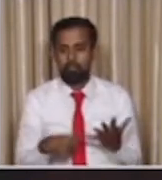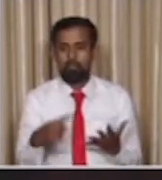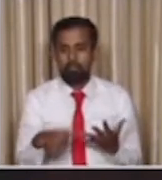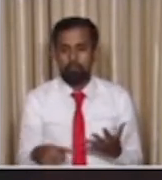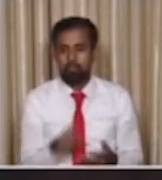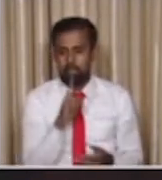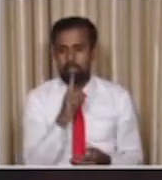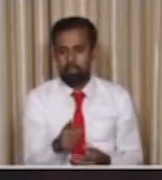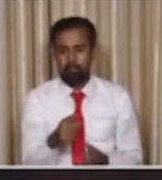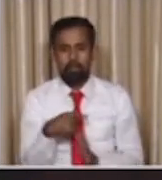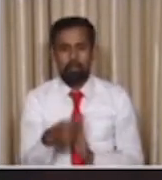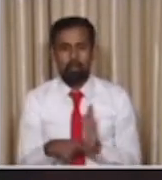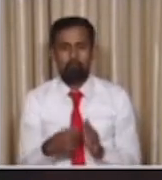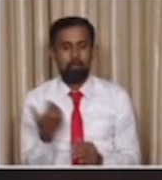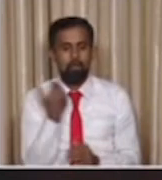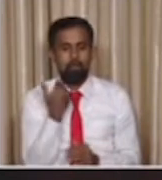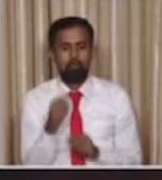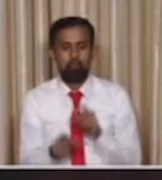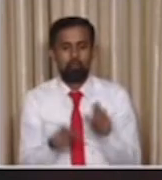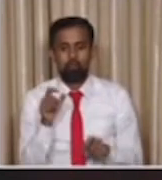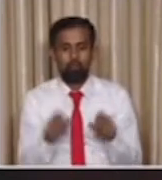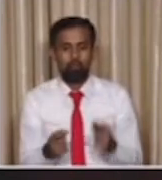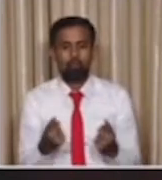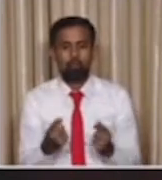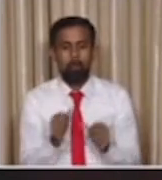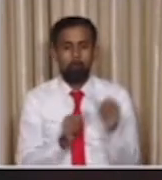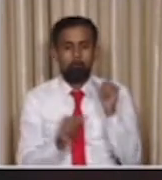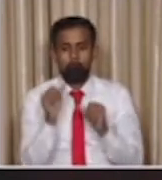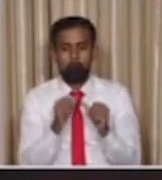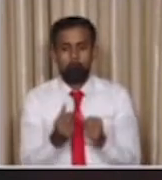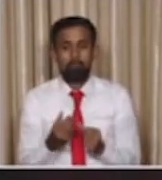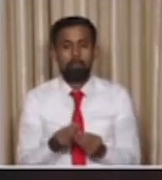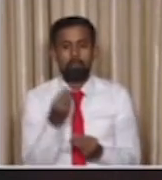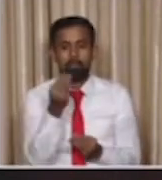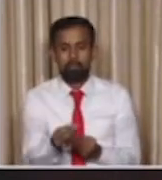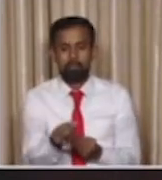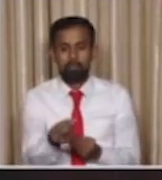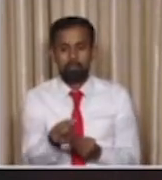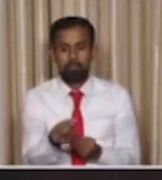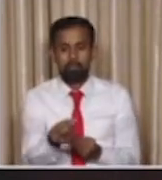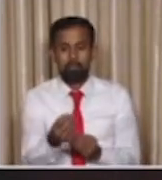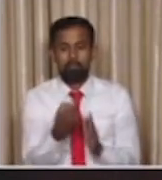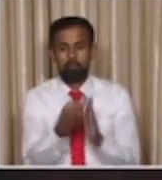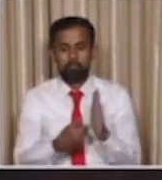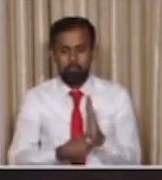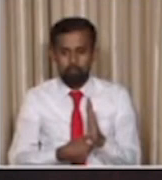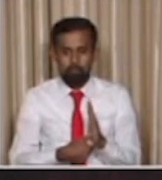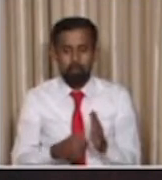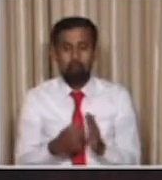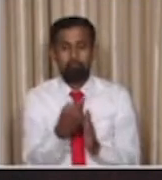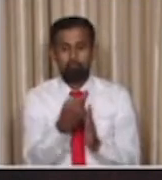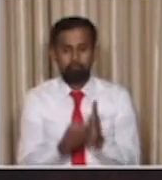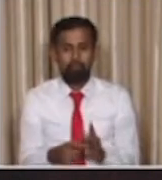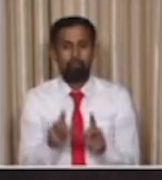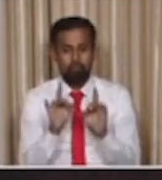කැමති. මේ රටේ රෝගී ජනතාවට අවශ්‍ය බෙහෙත් ලබා දීමට අදාළව පනනා ඇති අනපනත් චක්‍රලේඛනා